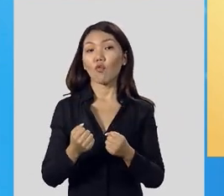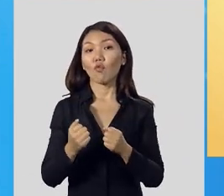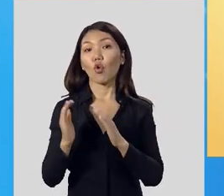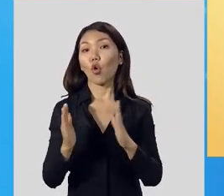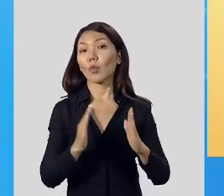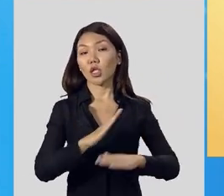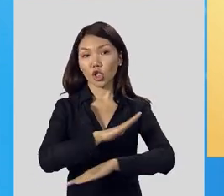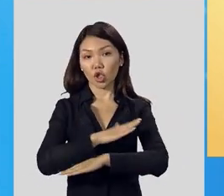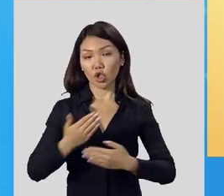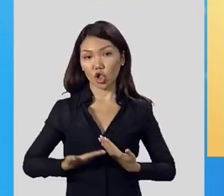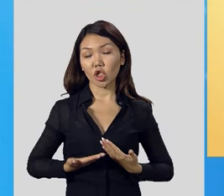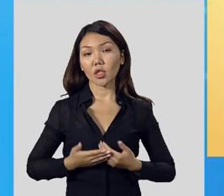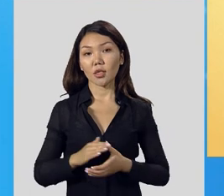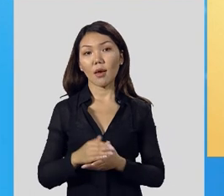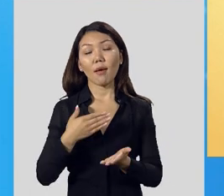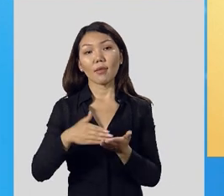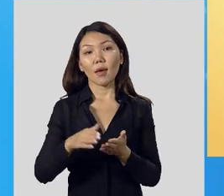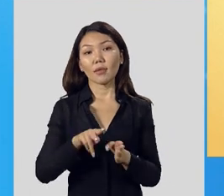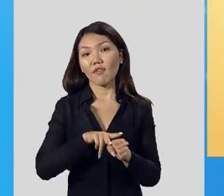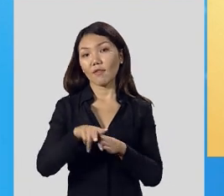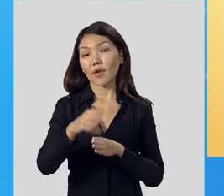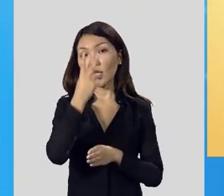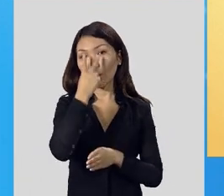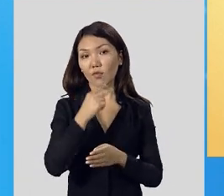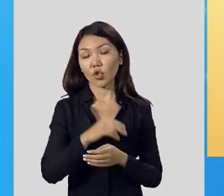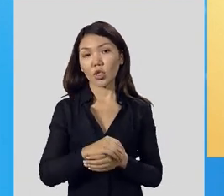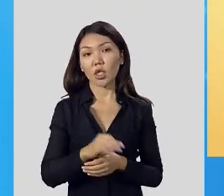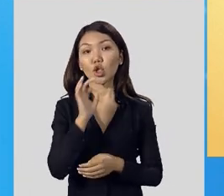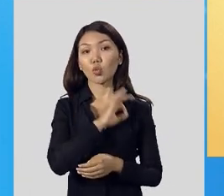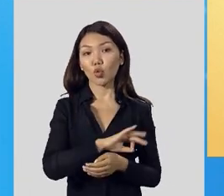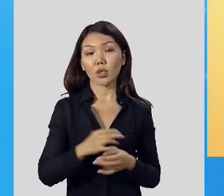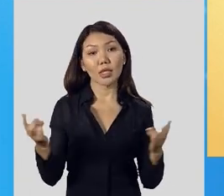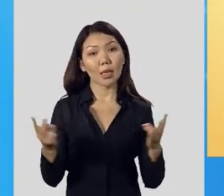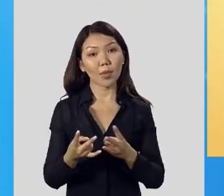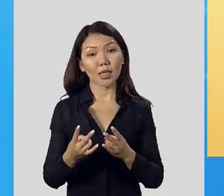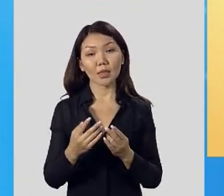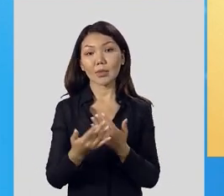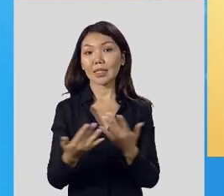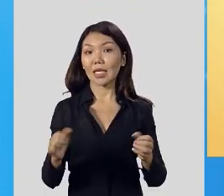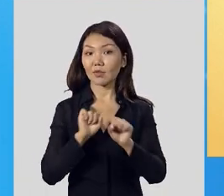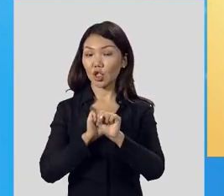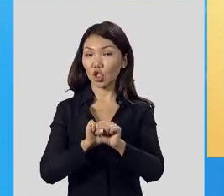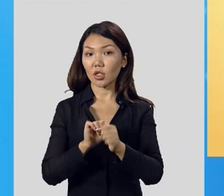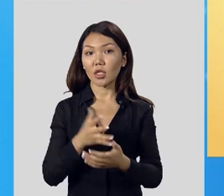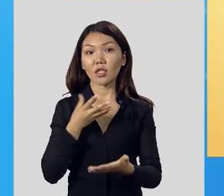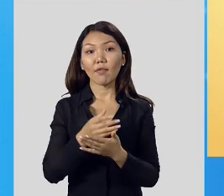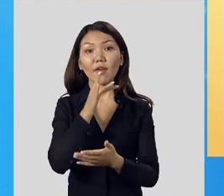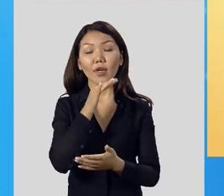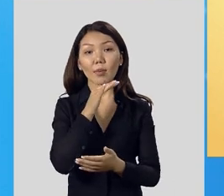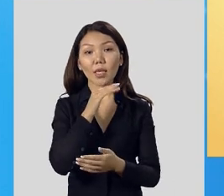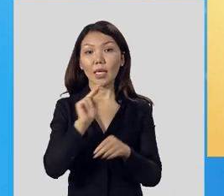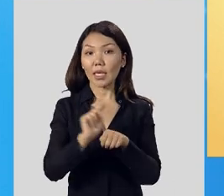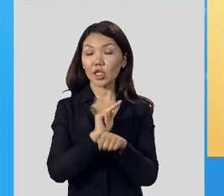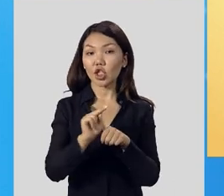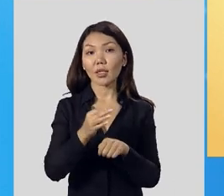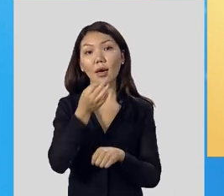отказ от вредных привычек, использование необходимых средств защиты, своевременное лечение на